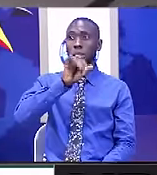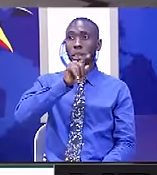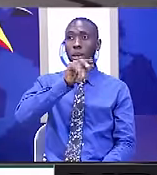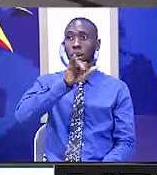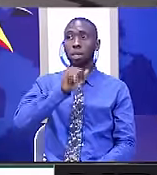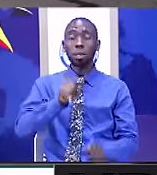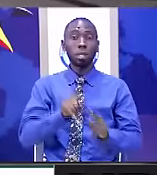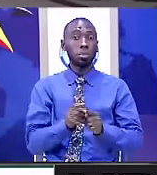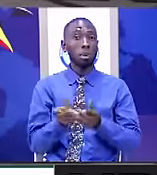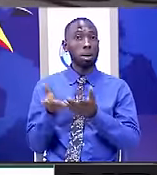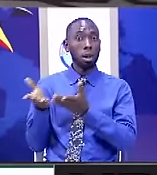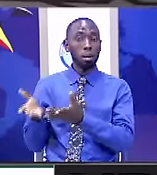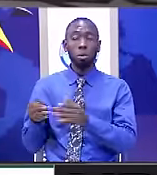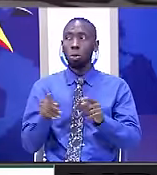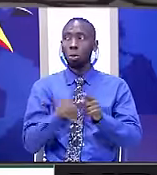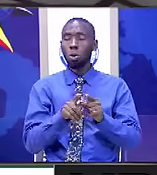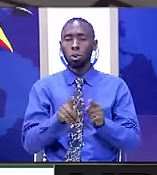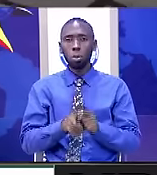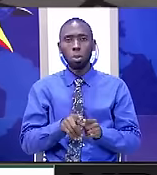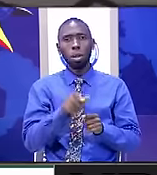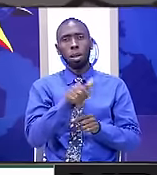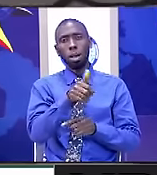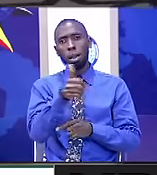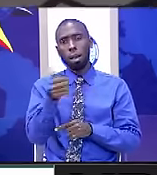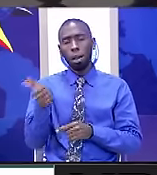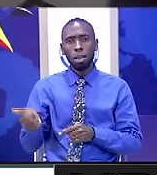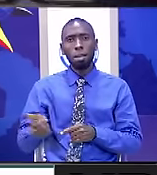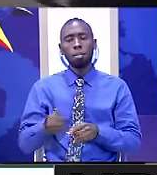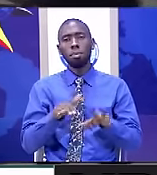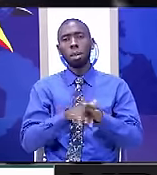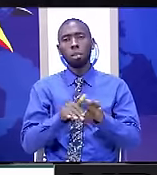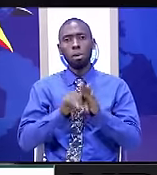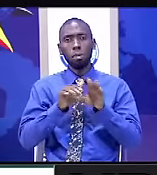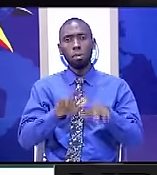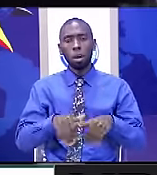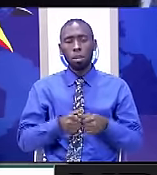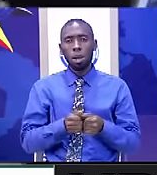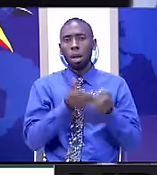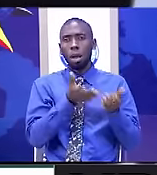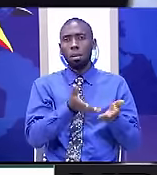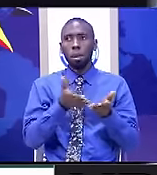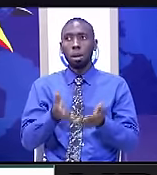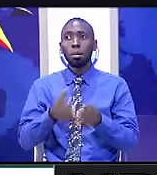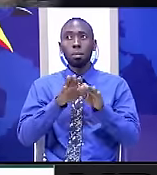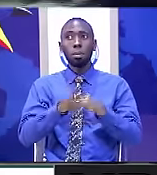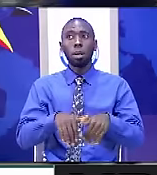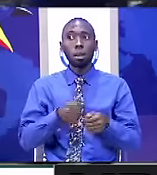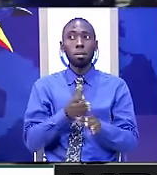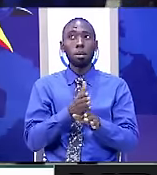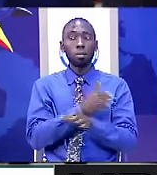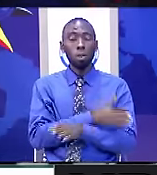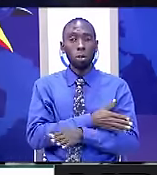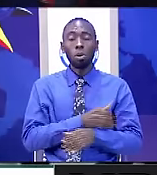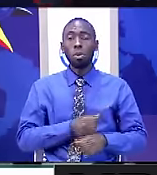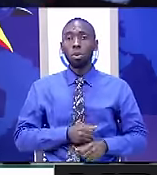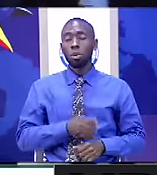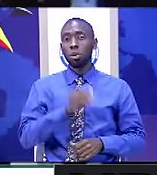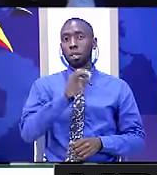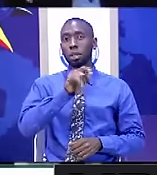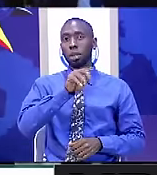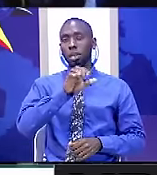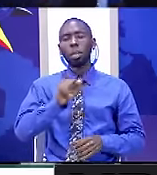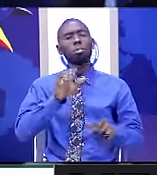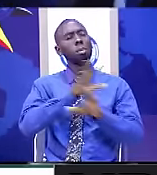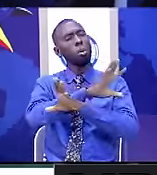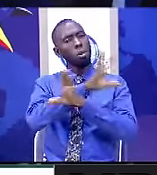naye abaddeyo pozi n'ababaka ab'enjawulo abaliko mu parliament ez'enjawulo n'omugenzi Cecilia Ogwal